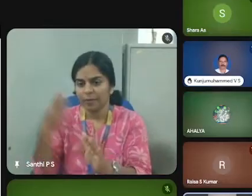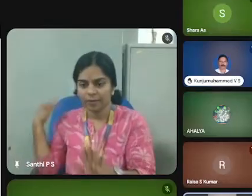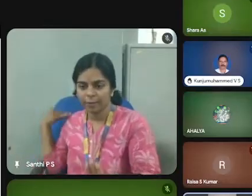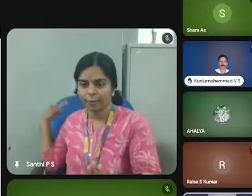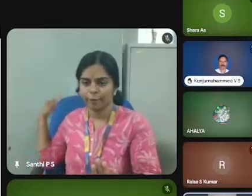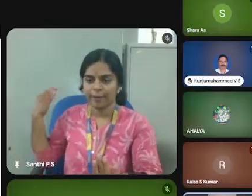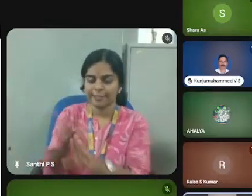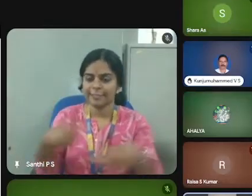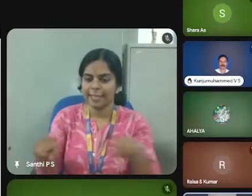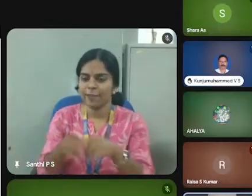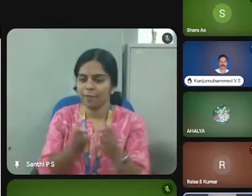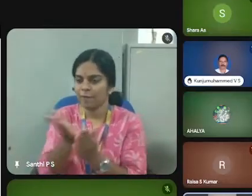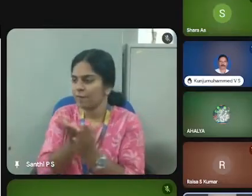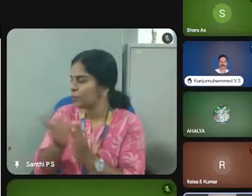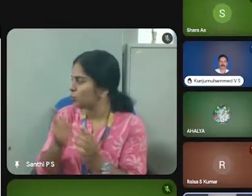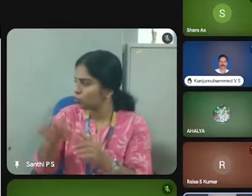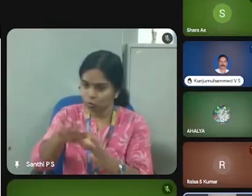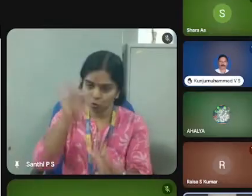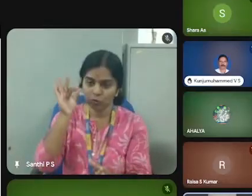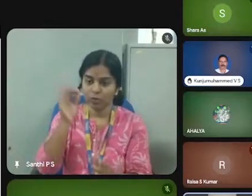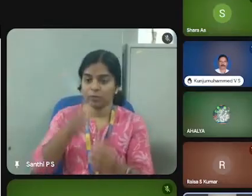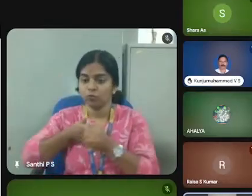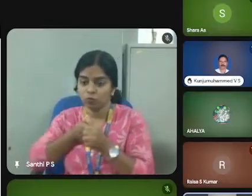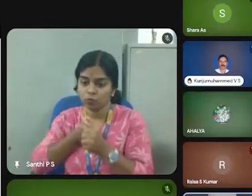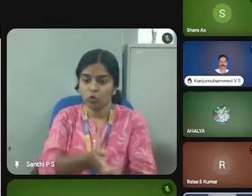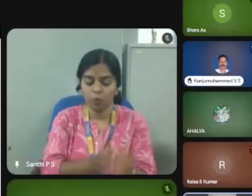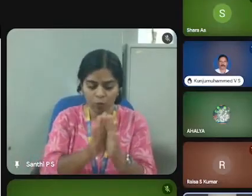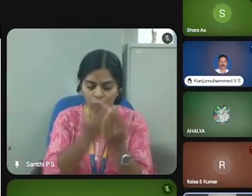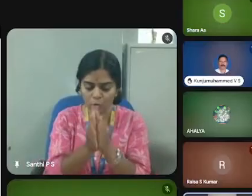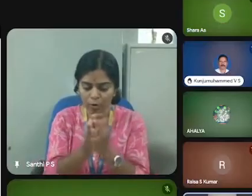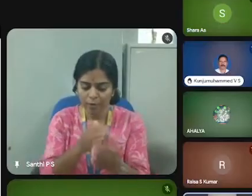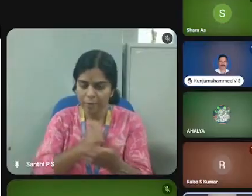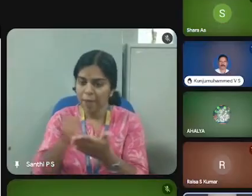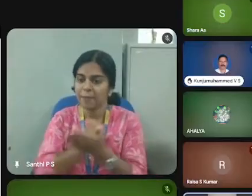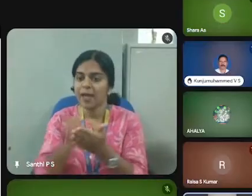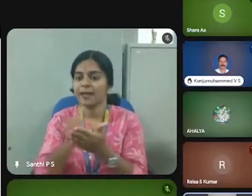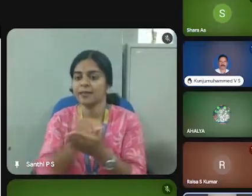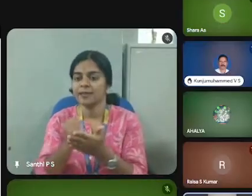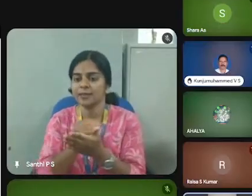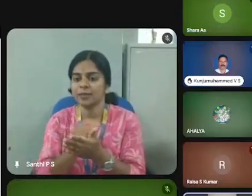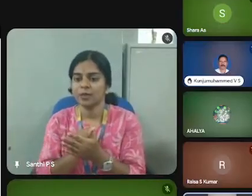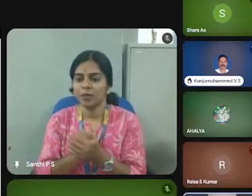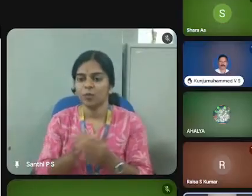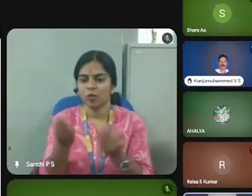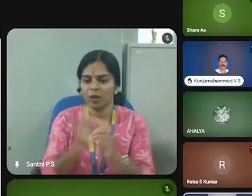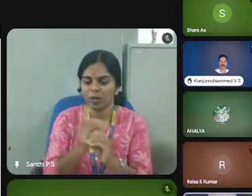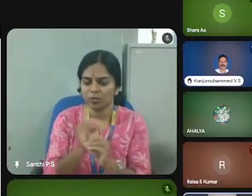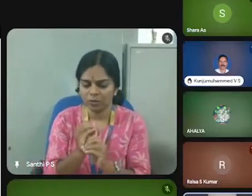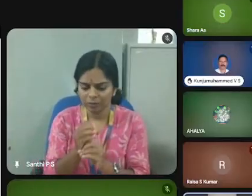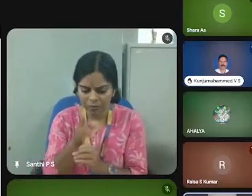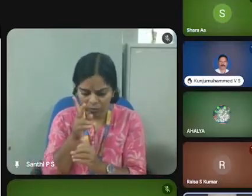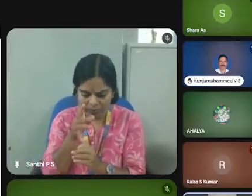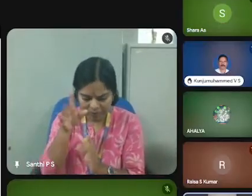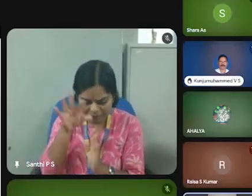വന്നതുകൊണ്ടാവാം മറ്റു കാര്യങ്ങളിൽ അതായത് പുസ്തകത്തിൽ നല്ല പ്രാക്ടീസ് ചെയ്തതിനപ്പുറം ഒന്നും പറ്റാതെ വരുന്നത്. അപ്പൊ നമ്മൾ അതൊന്ന്